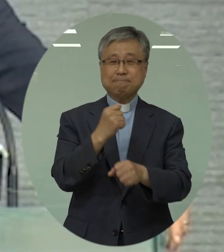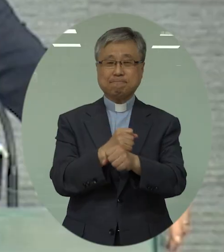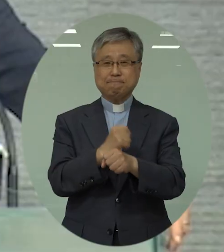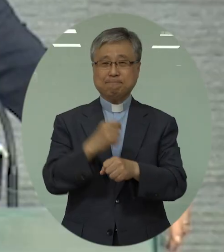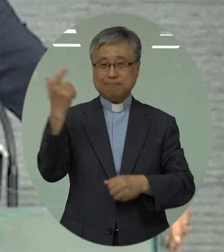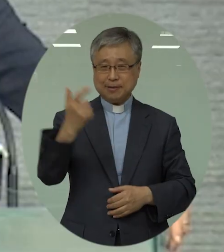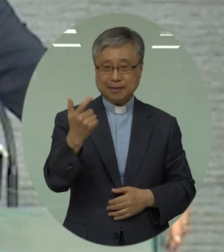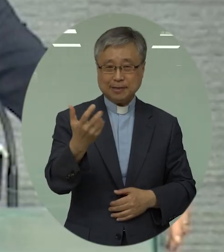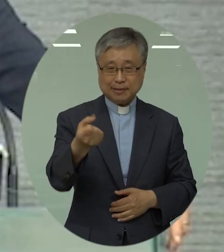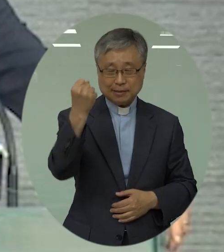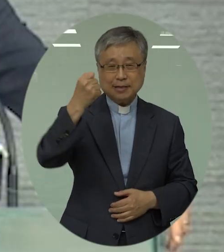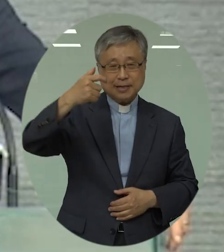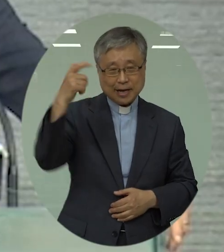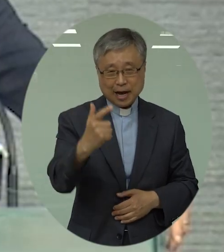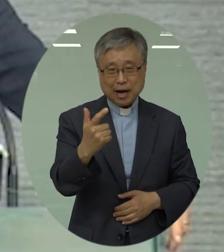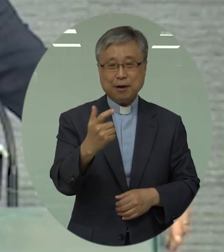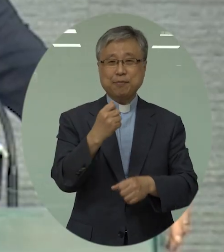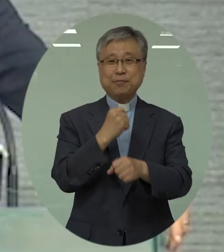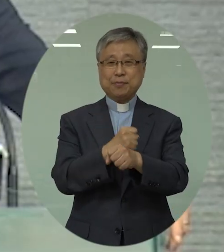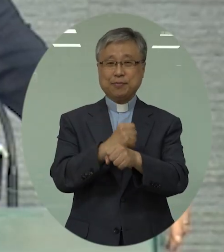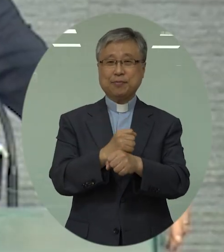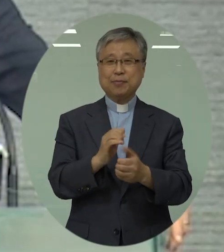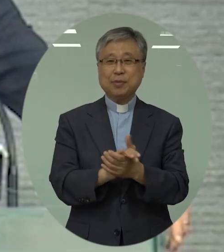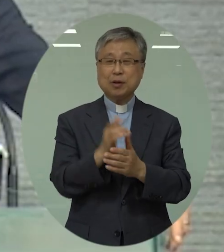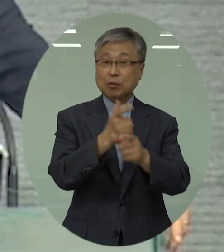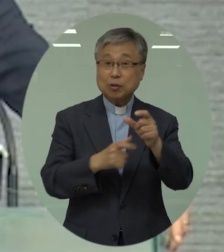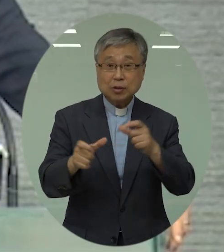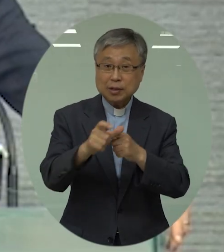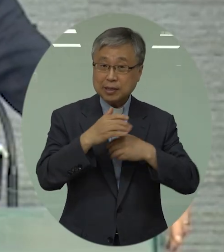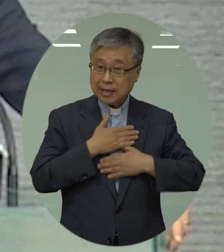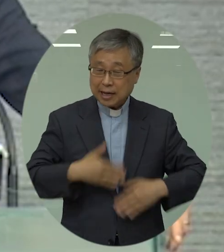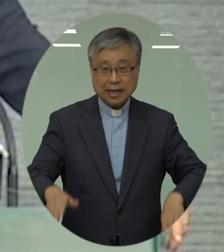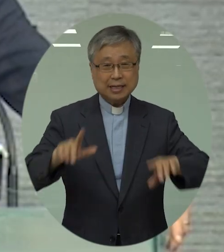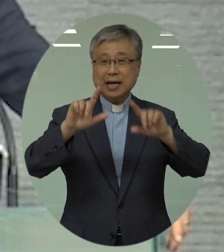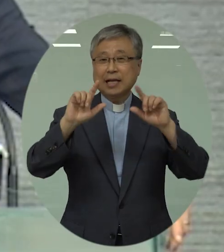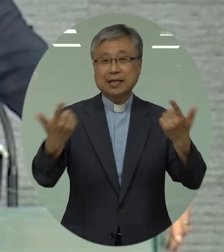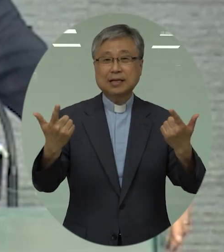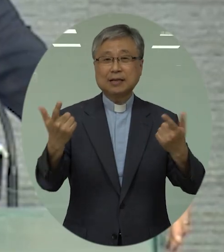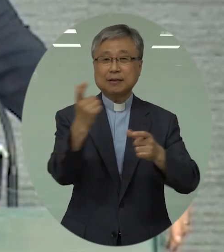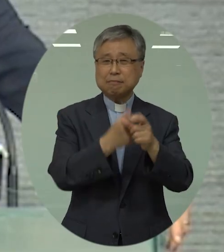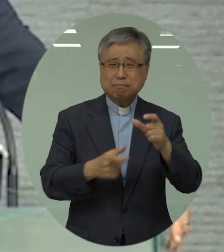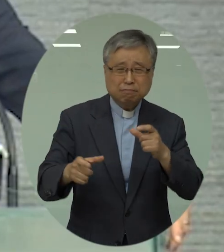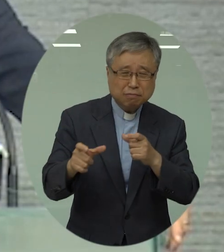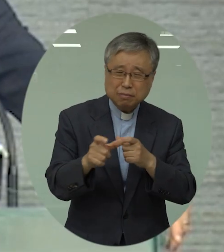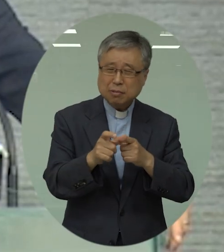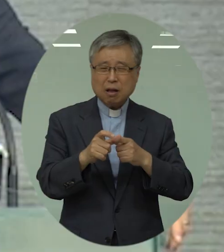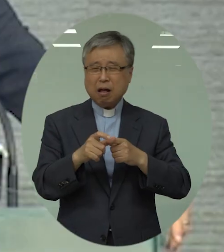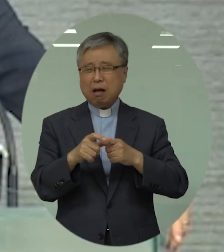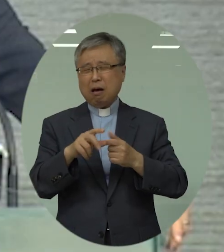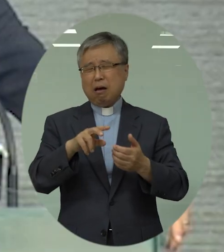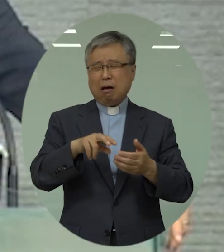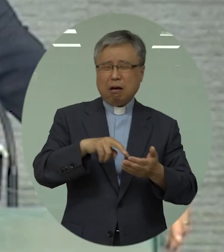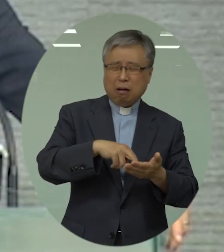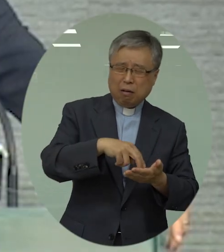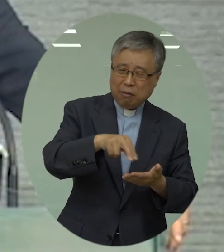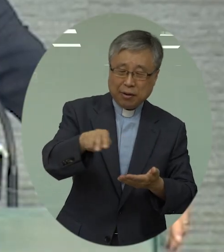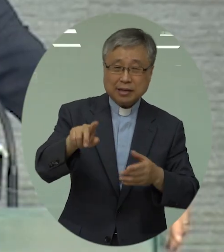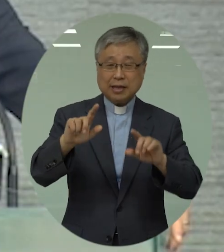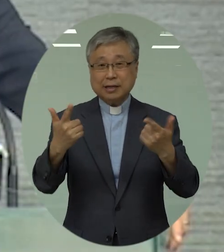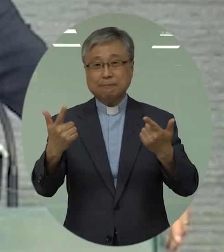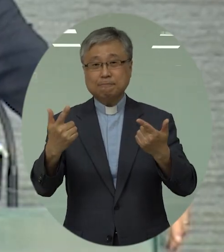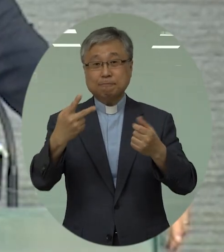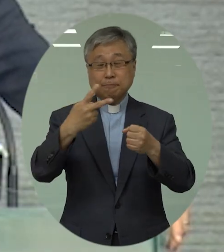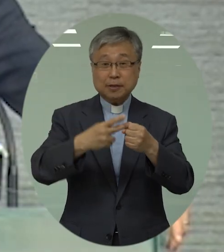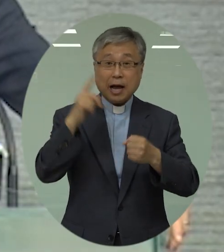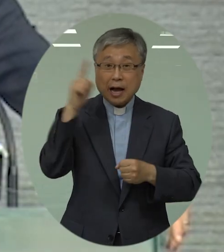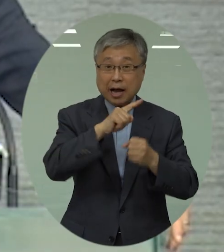것, 강한 자가 됐다 이제는. 더 이상 약하지 않다, 더 이상 빌빌대지 않는다. 둘째,